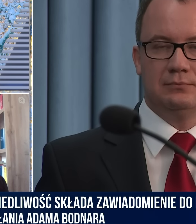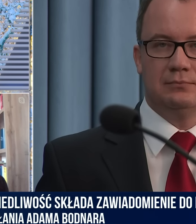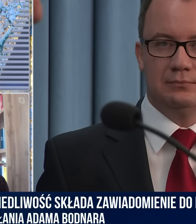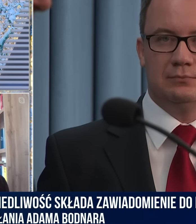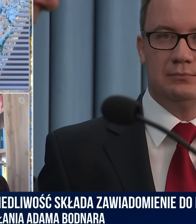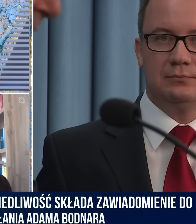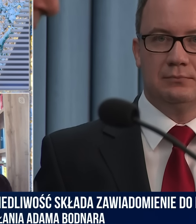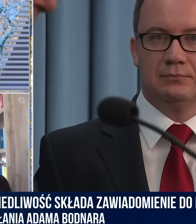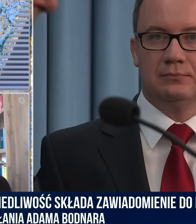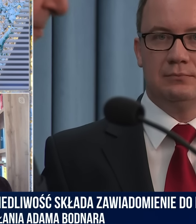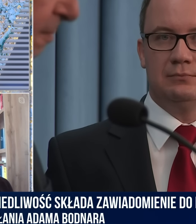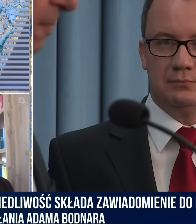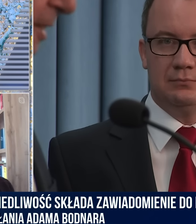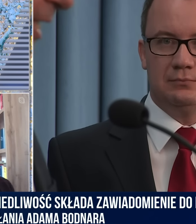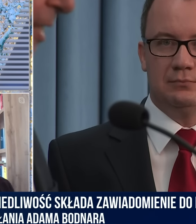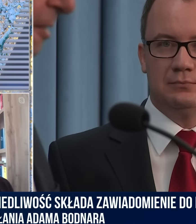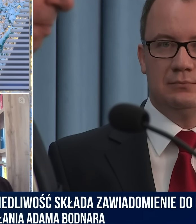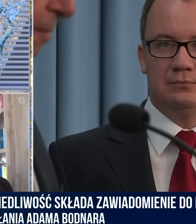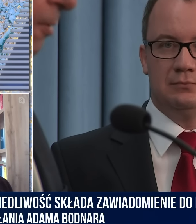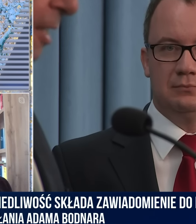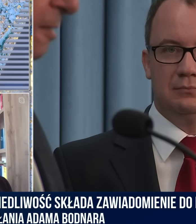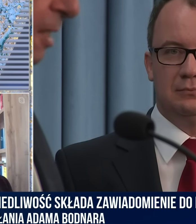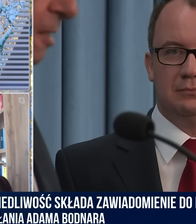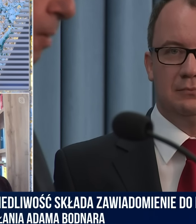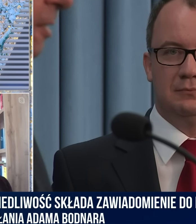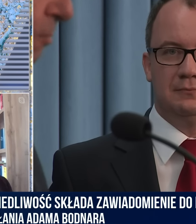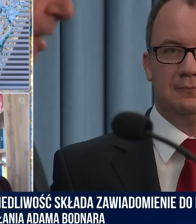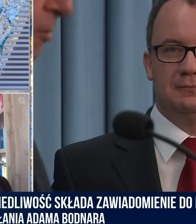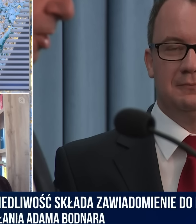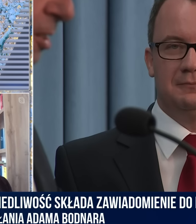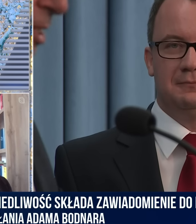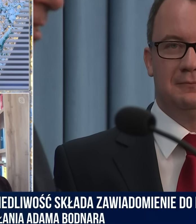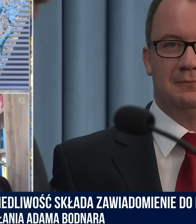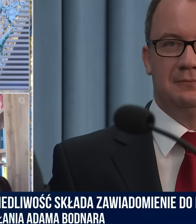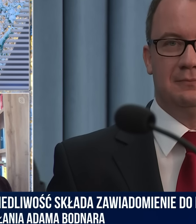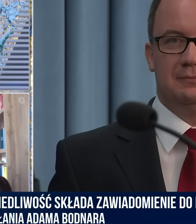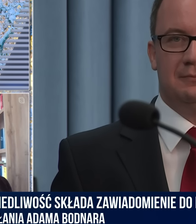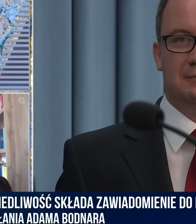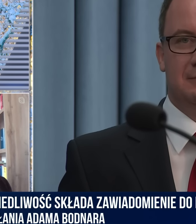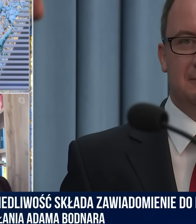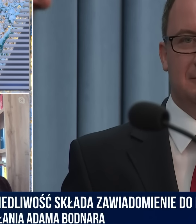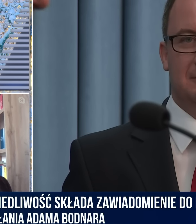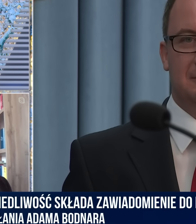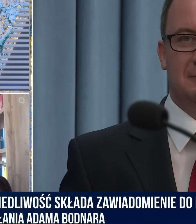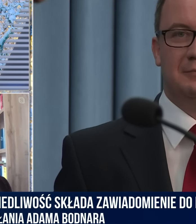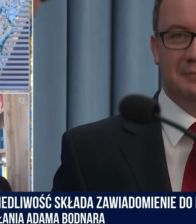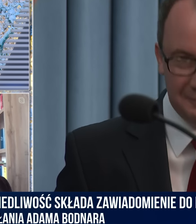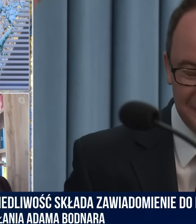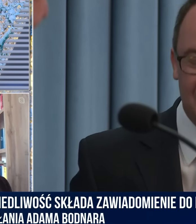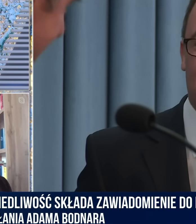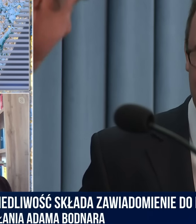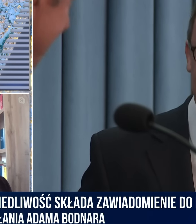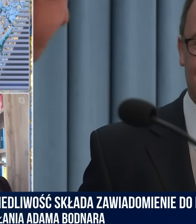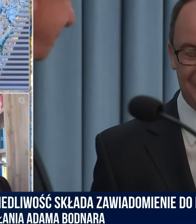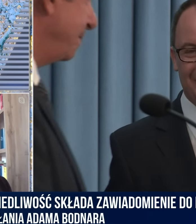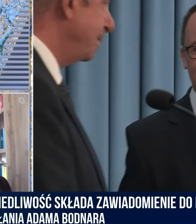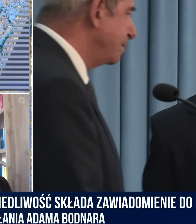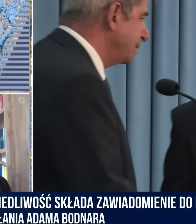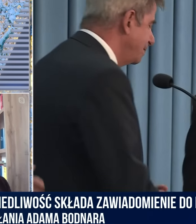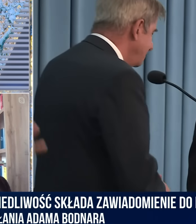której koalicja 13 grudnia opowiada, w jak w straszliwym kryzysie znalazła się Polska, w jak